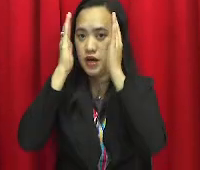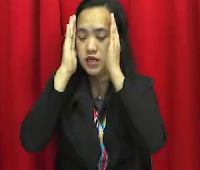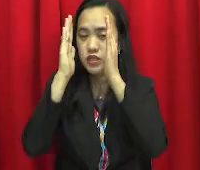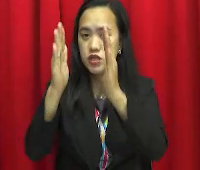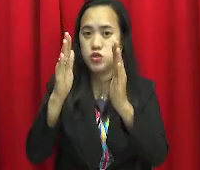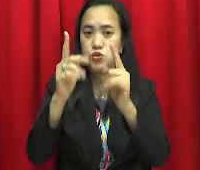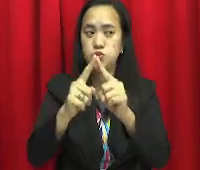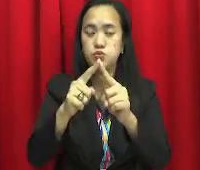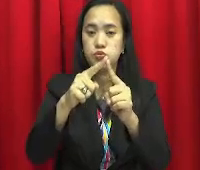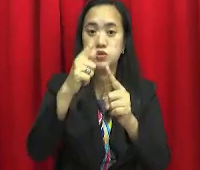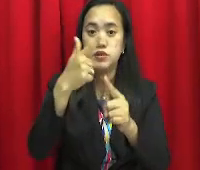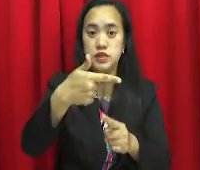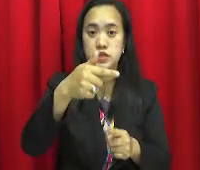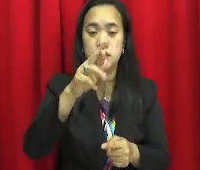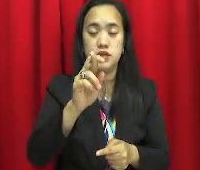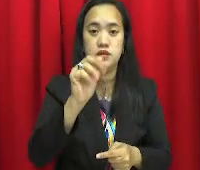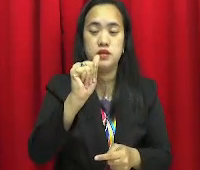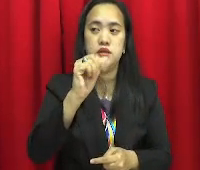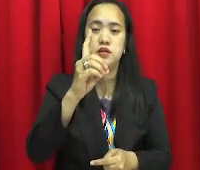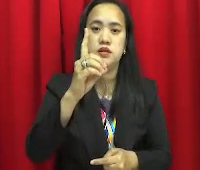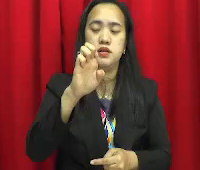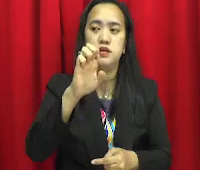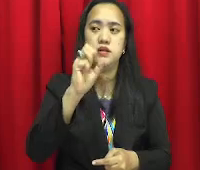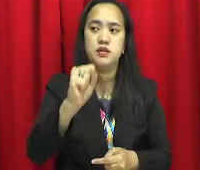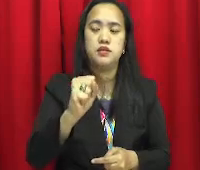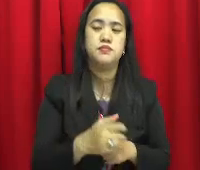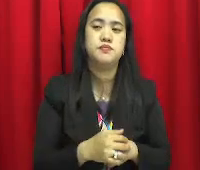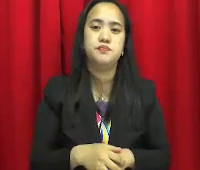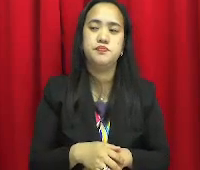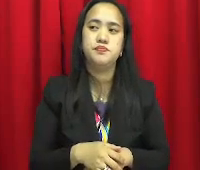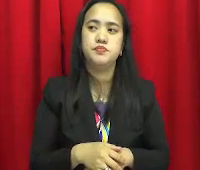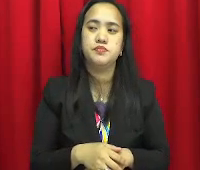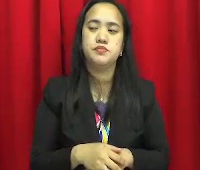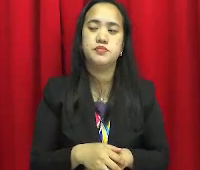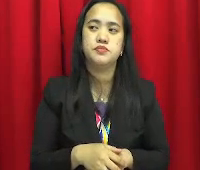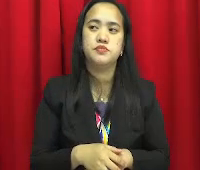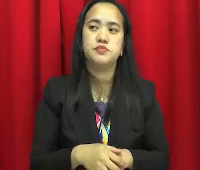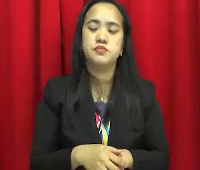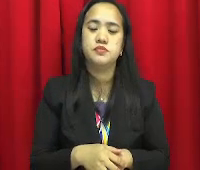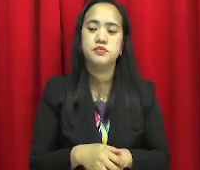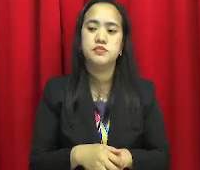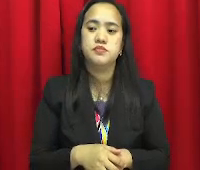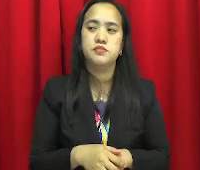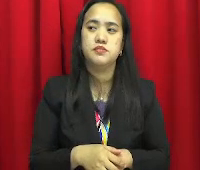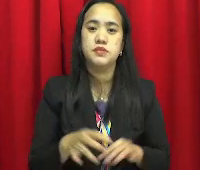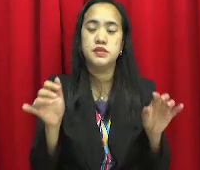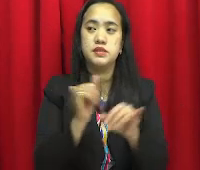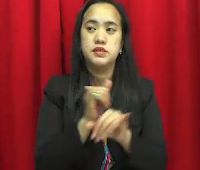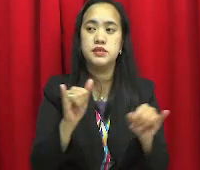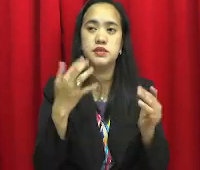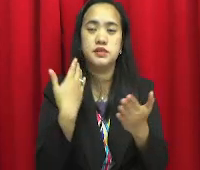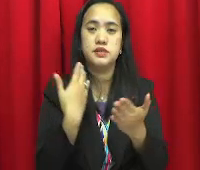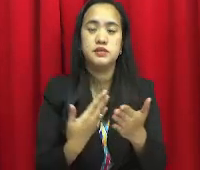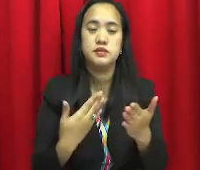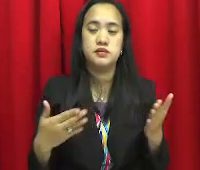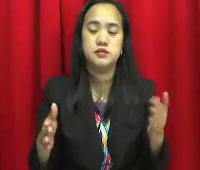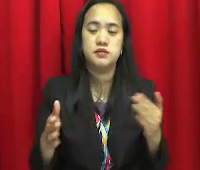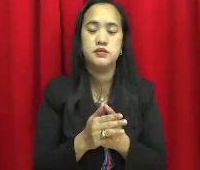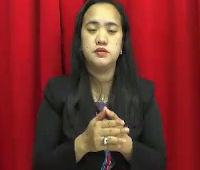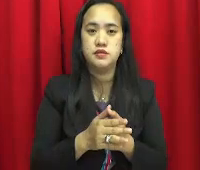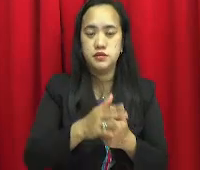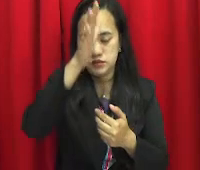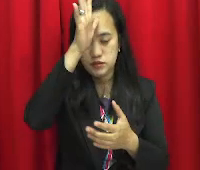galing sa trabaho, pagod na ako, tapos siya rin naman ganun. Yun nga sabi ni Pastor, ang asawa normal, ang asawang